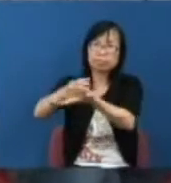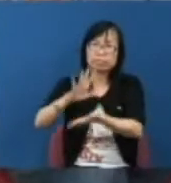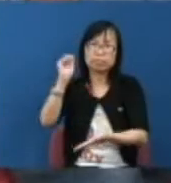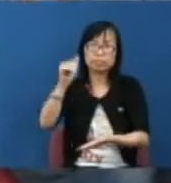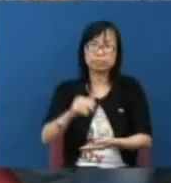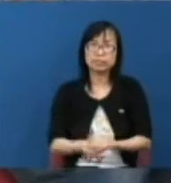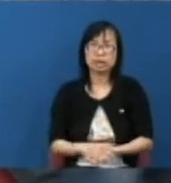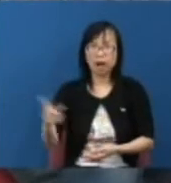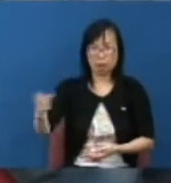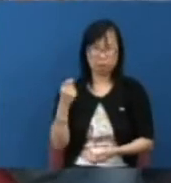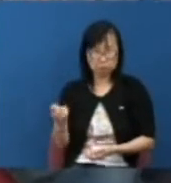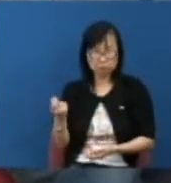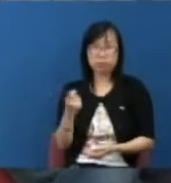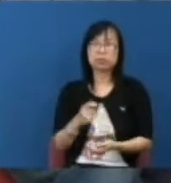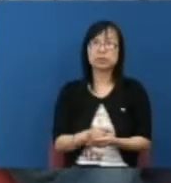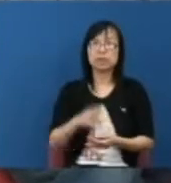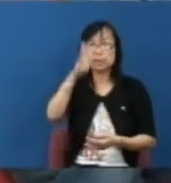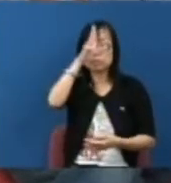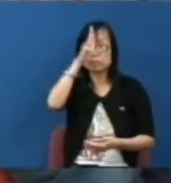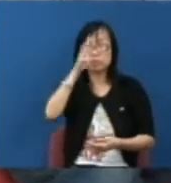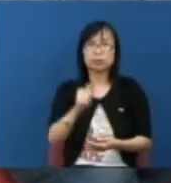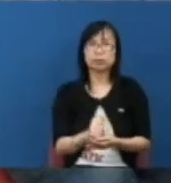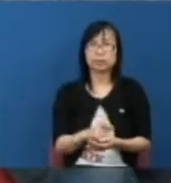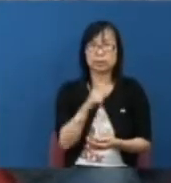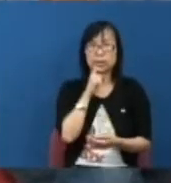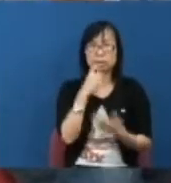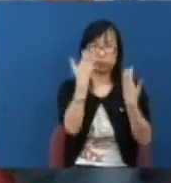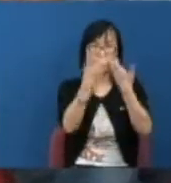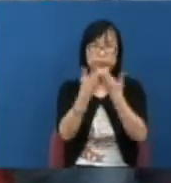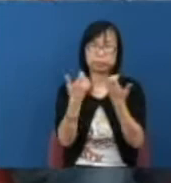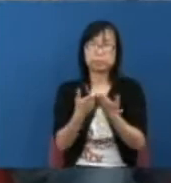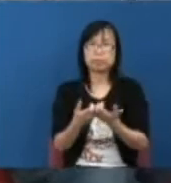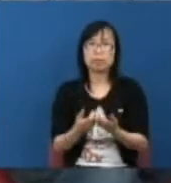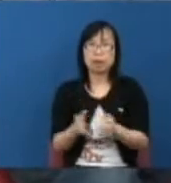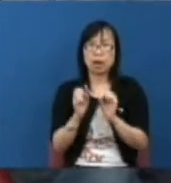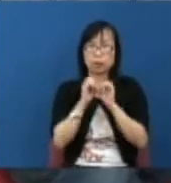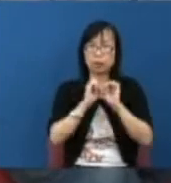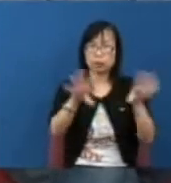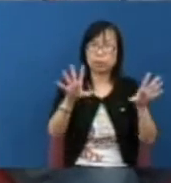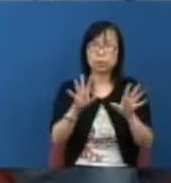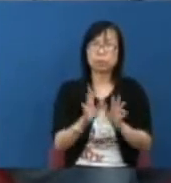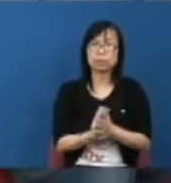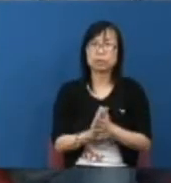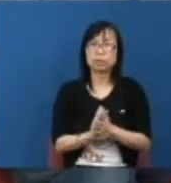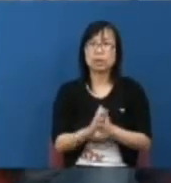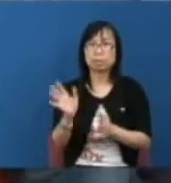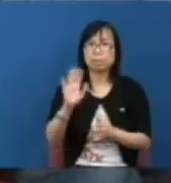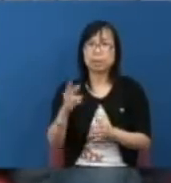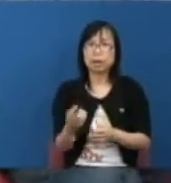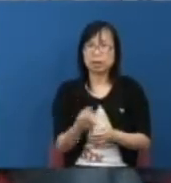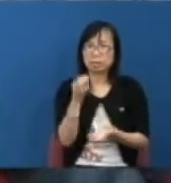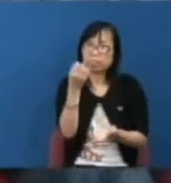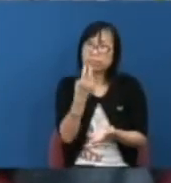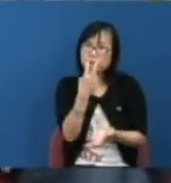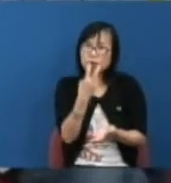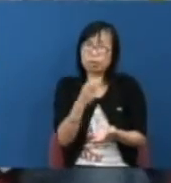容易可以攞到啲 figure。其實政府去有一個咁嘅 audit 去 push 呢個咁嘅機制， 係啦， 並唔係一個好空泛嘅嘢。 唔難㗎。